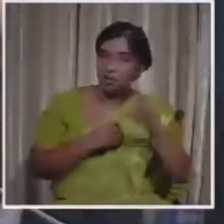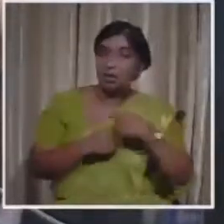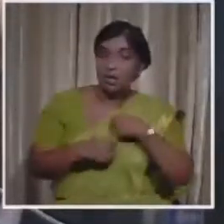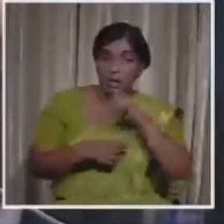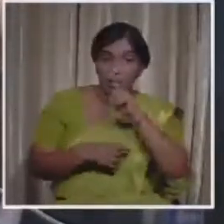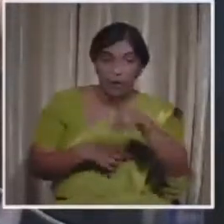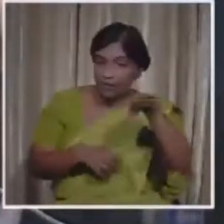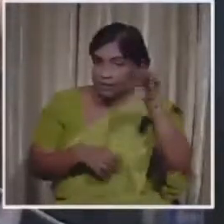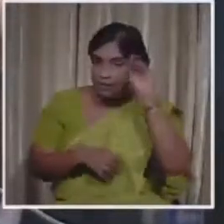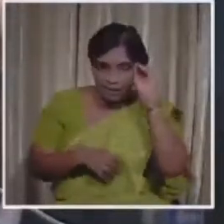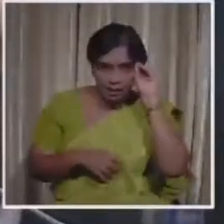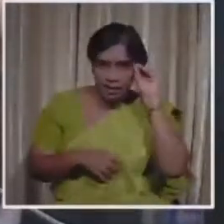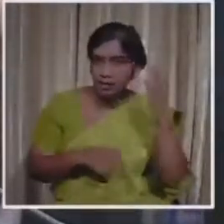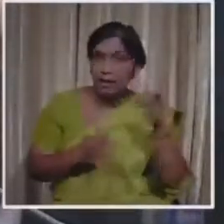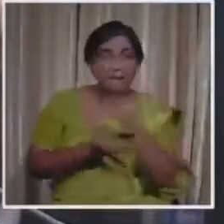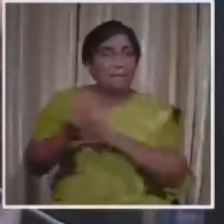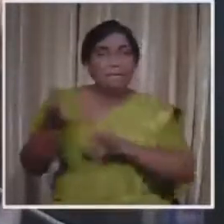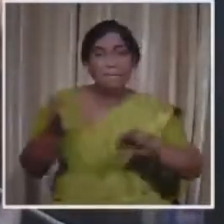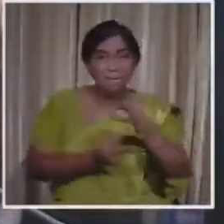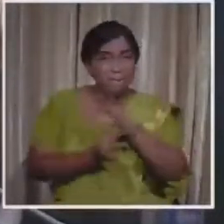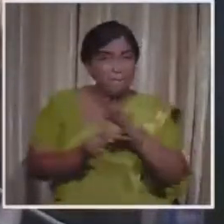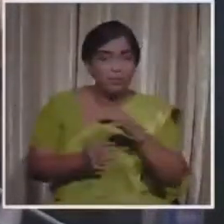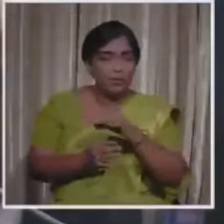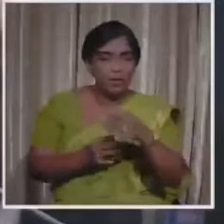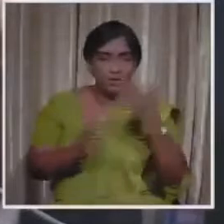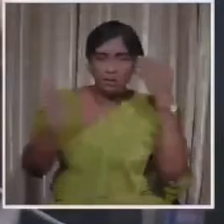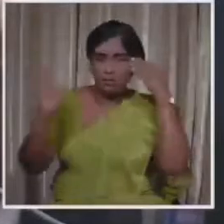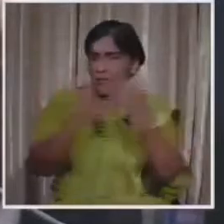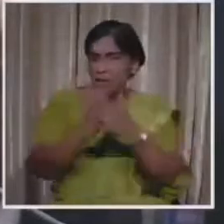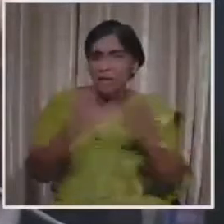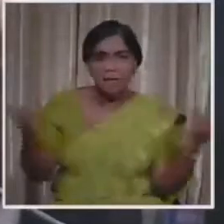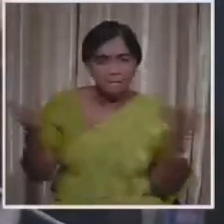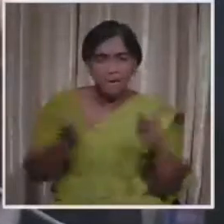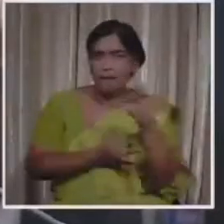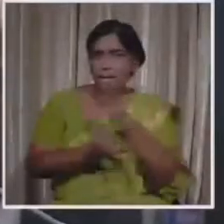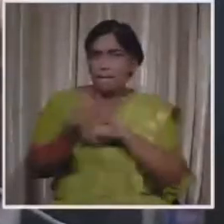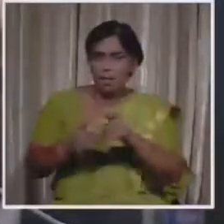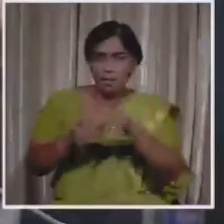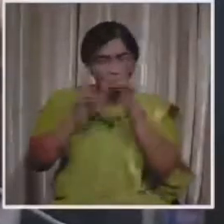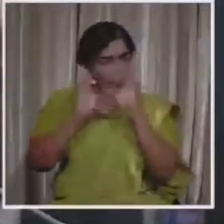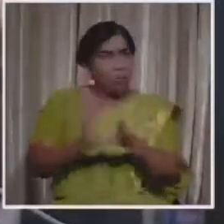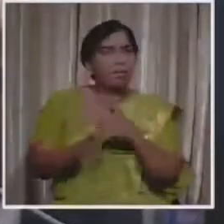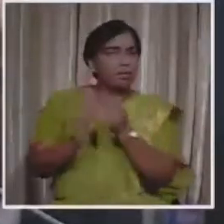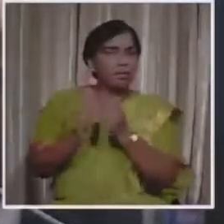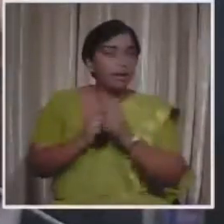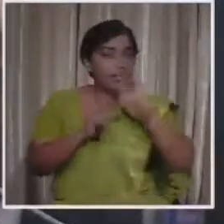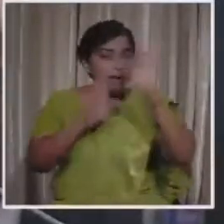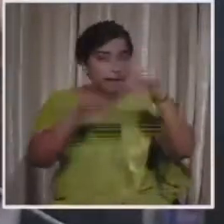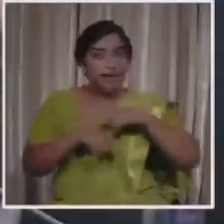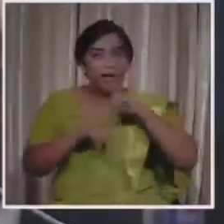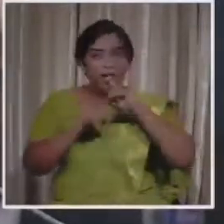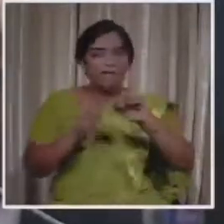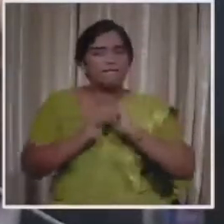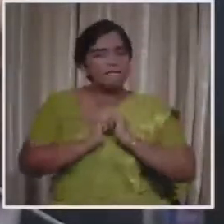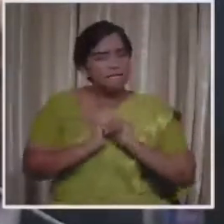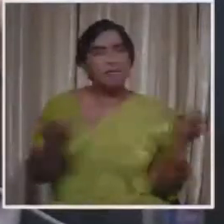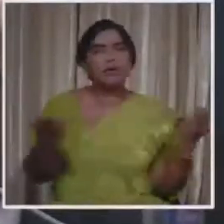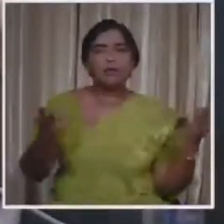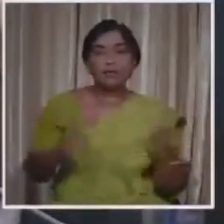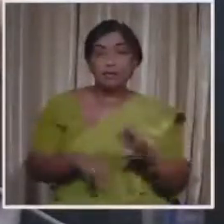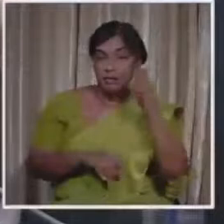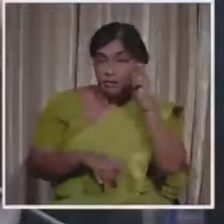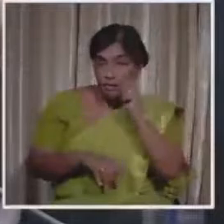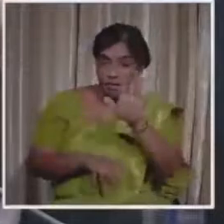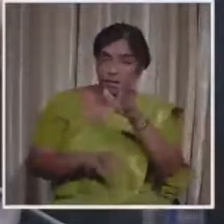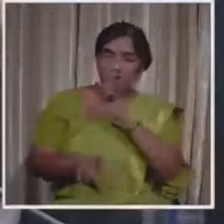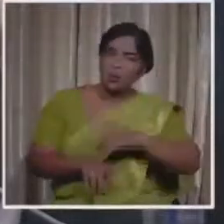तेरे नत्ता प्रजातंत्रवादी विधि एंड हिता ने बैना प्रजातंत्रवादी विधि अभी एंड आराधना कल वेडक ने त्रस्तवादे आट